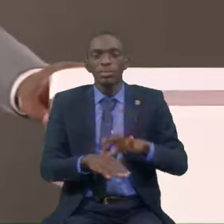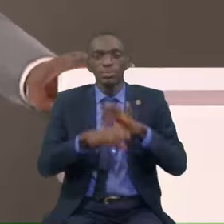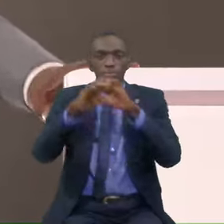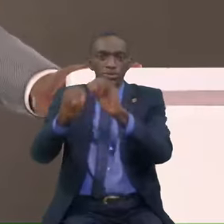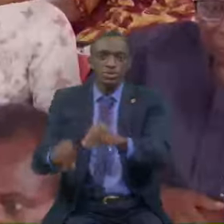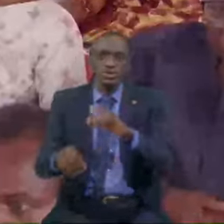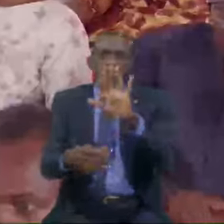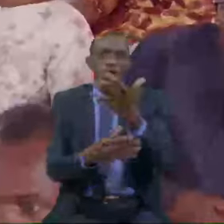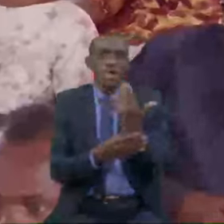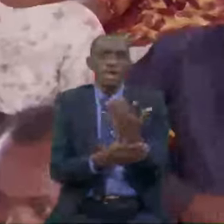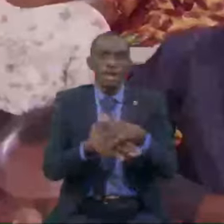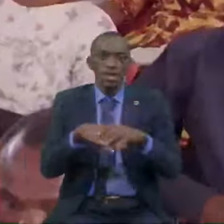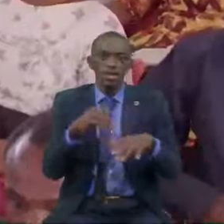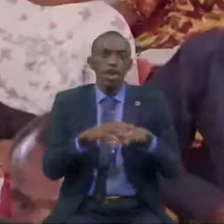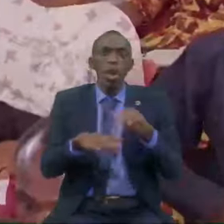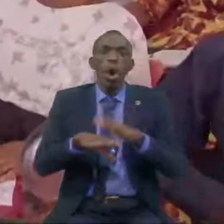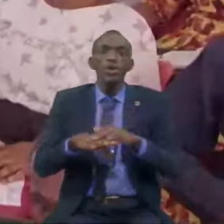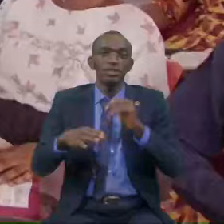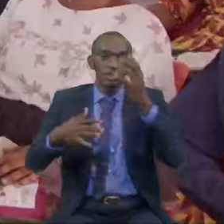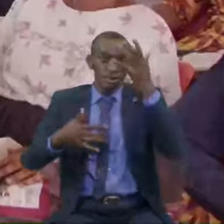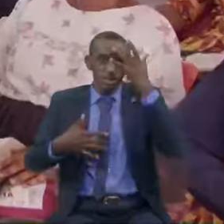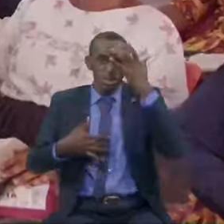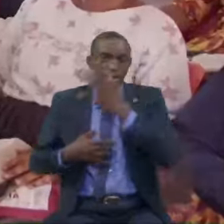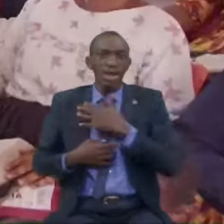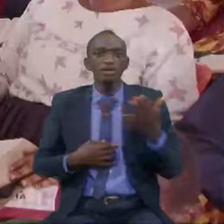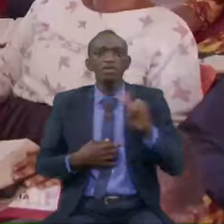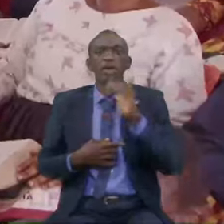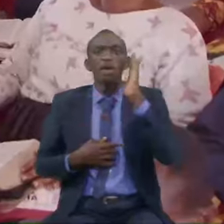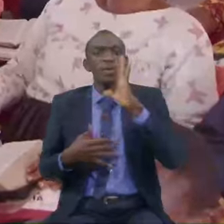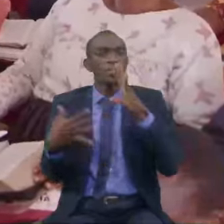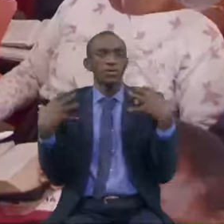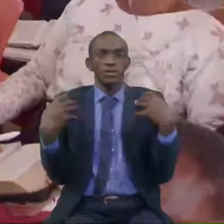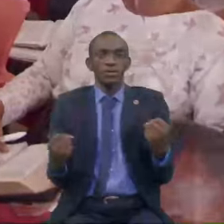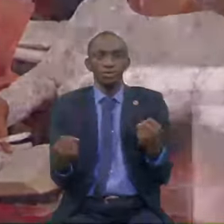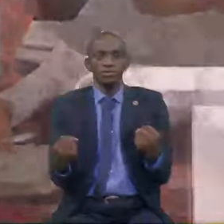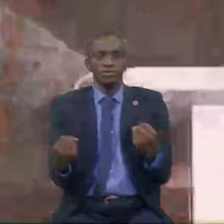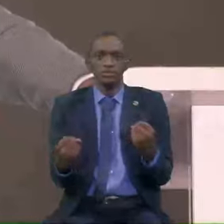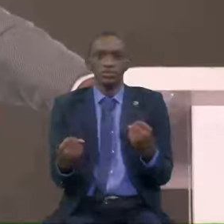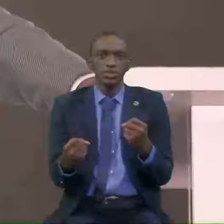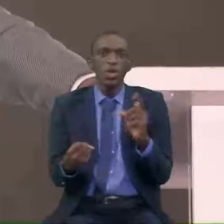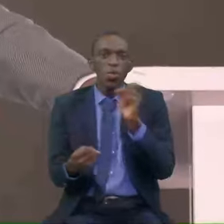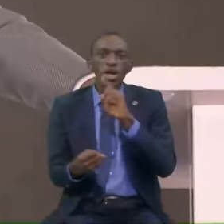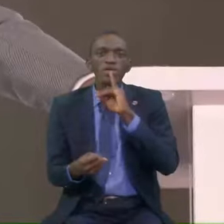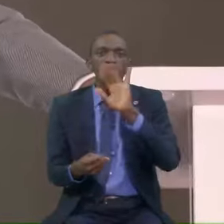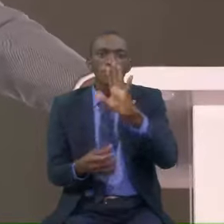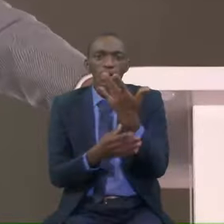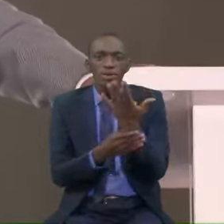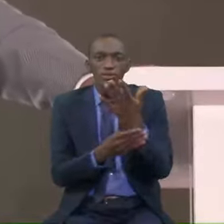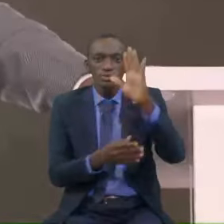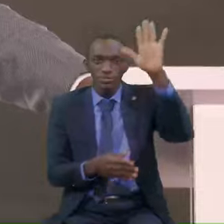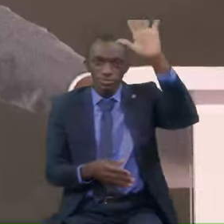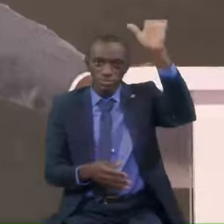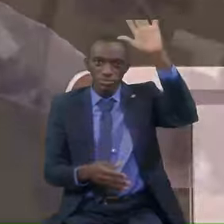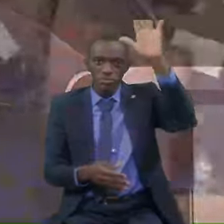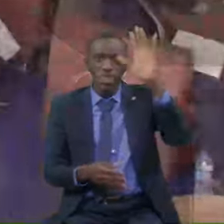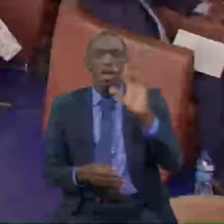les mains aux malades. Qu'est-ce qui va arriver? Et les malades seront guéris. Où est la main que tu veux mettre sur les